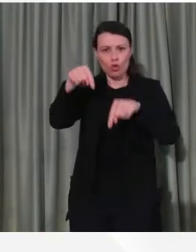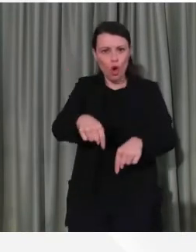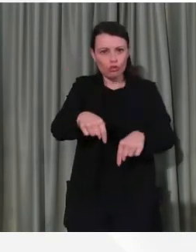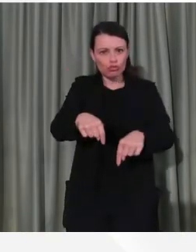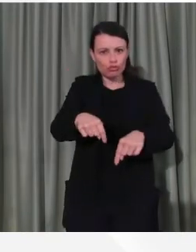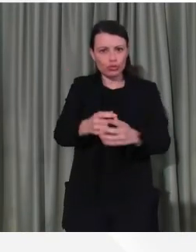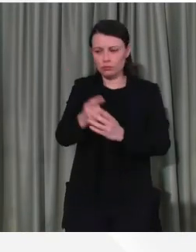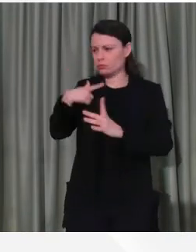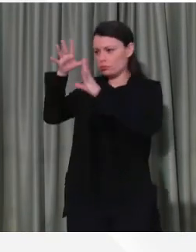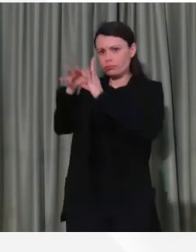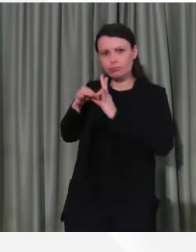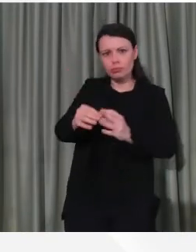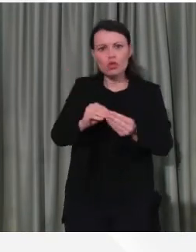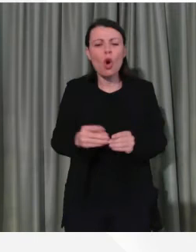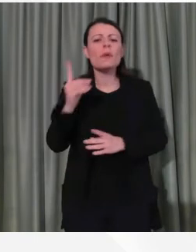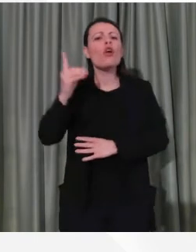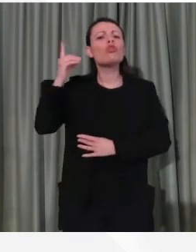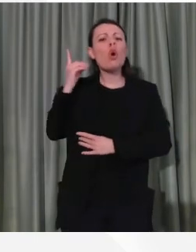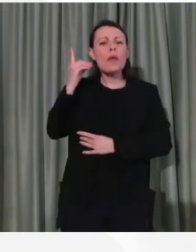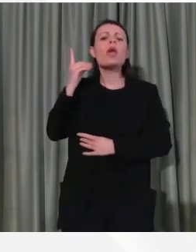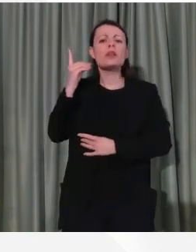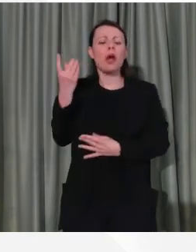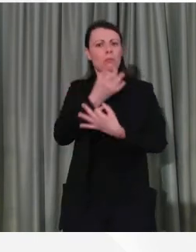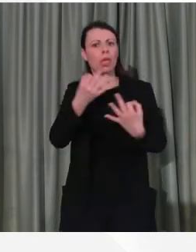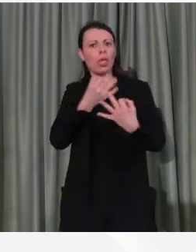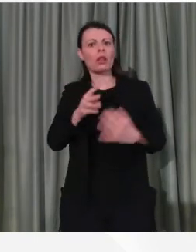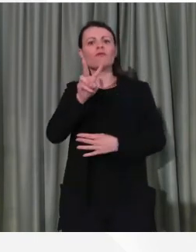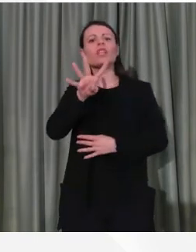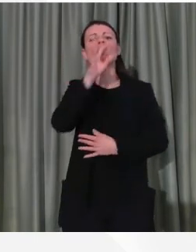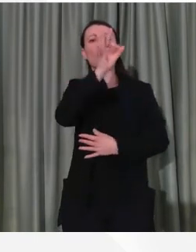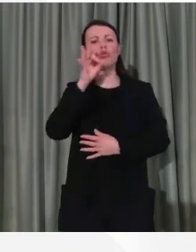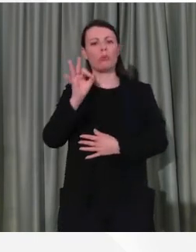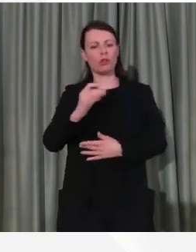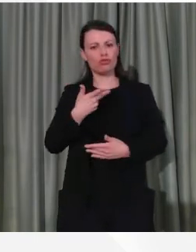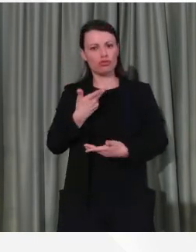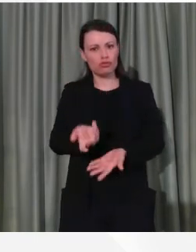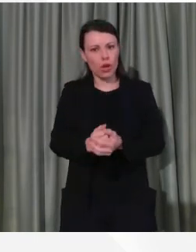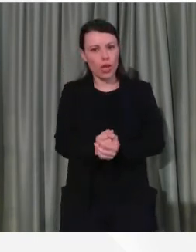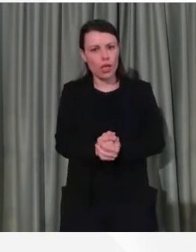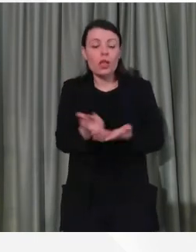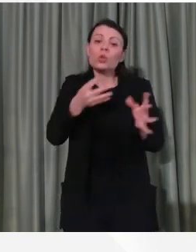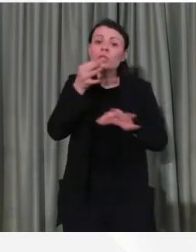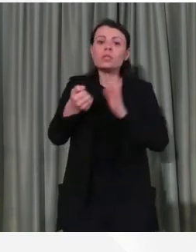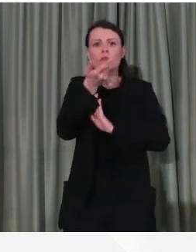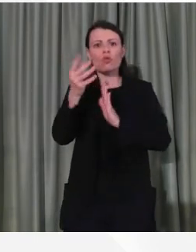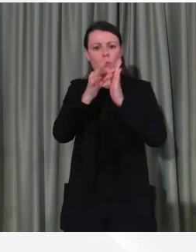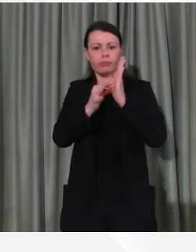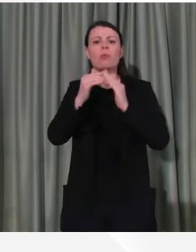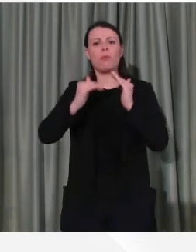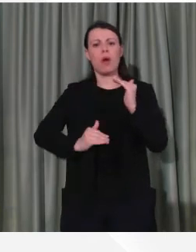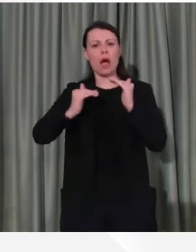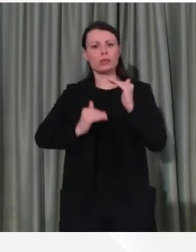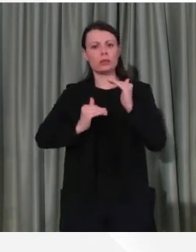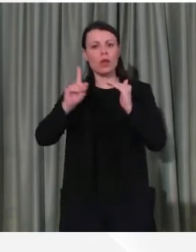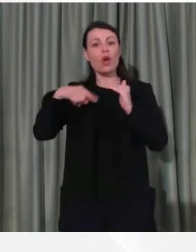La domenica eravamo a un 24 per cento quindi eravamo bassi e poi abbiamo ripreso la